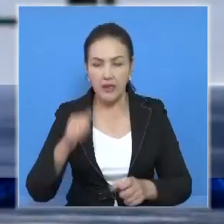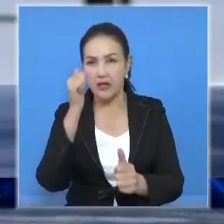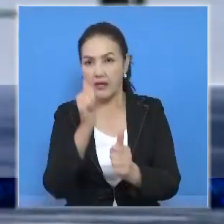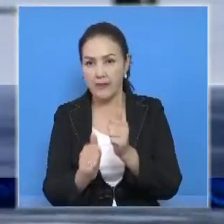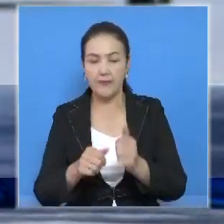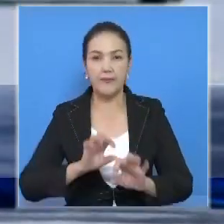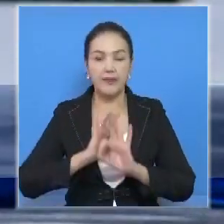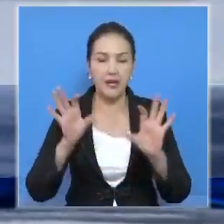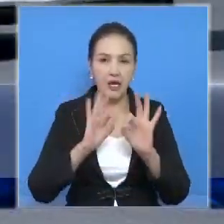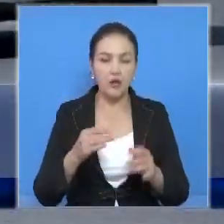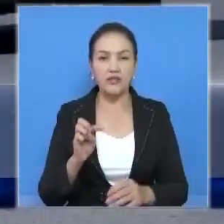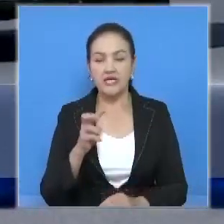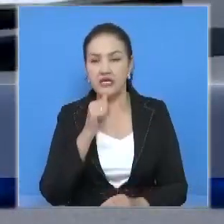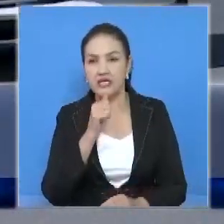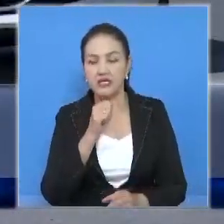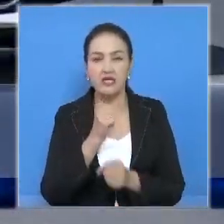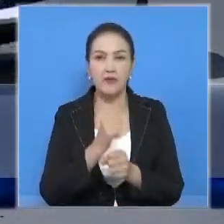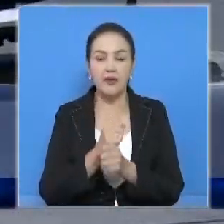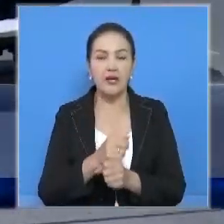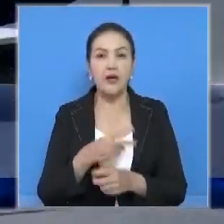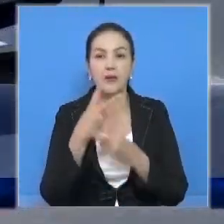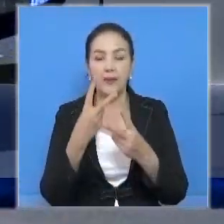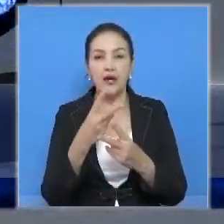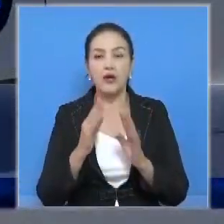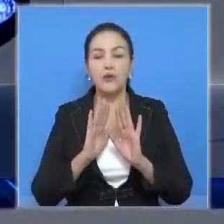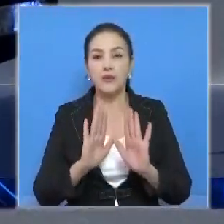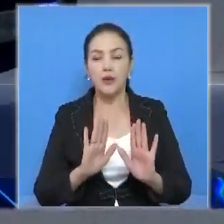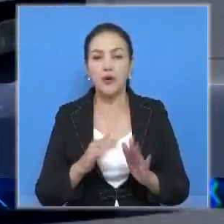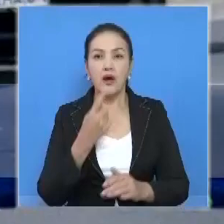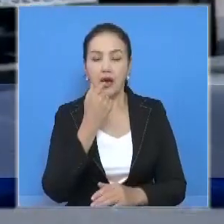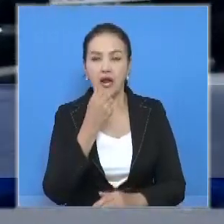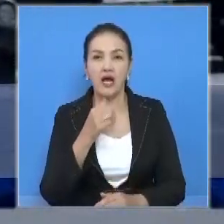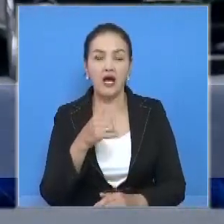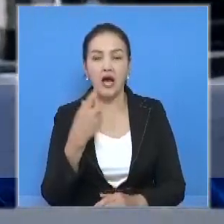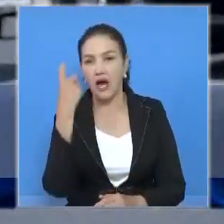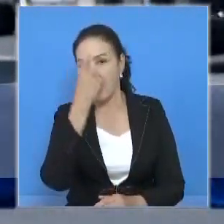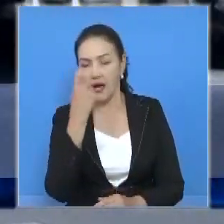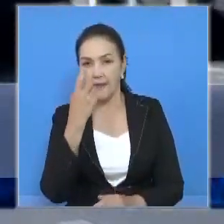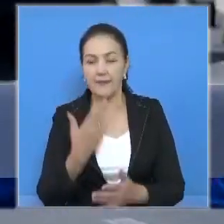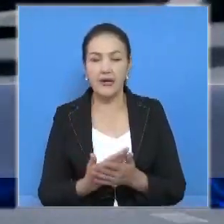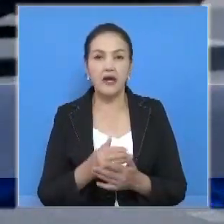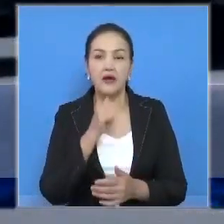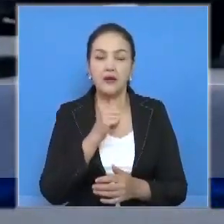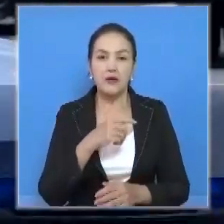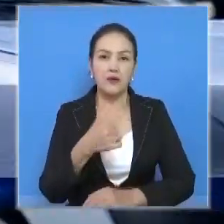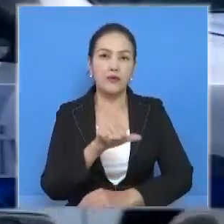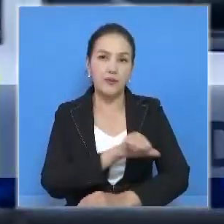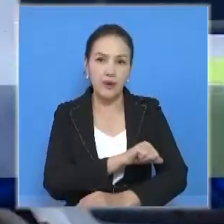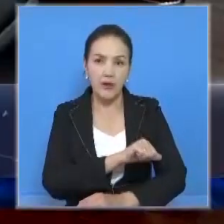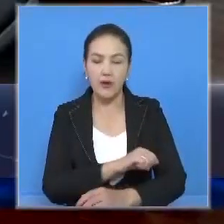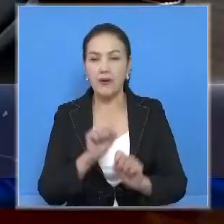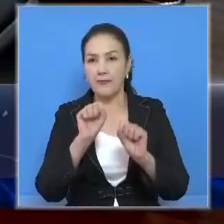Также говорилось, что тесты, с которыми они работают, показывают лишь присутствие в крови алкоголя. Таким образом, проверять на наркотические